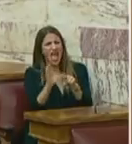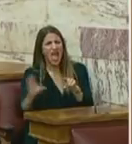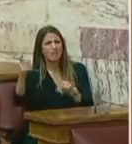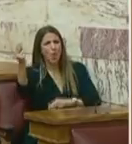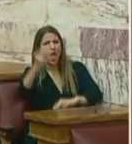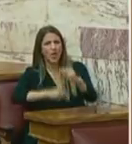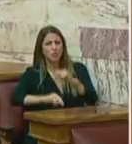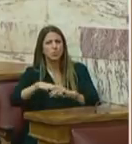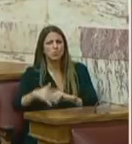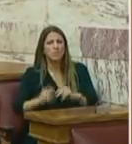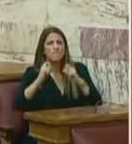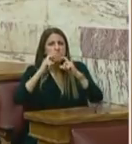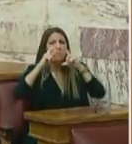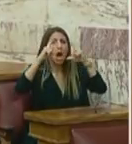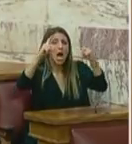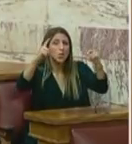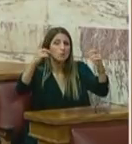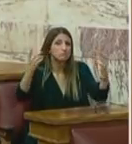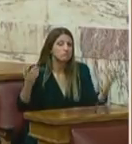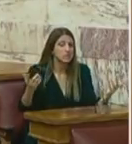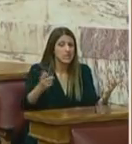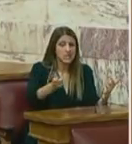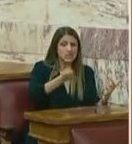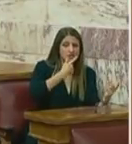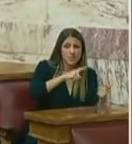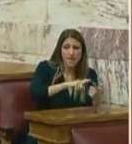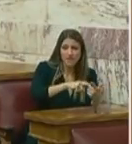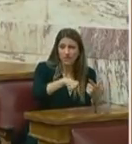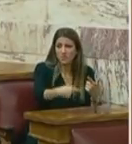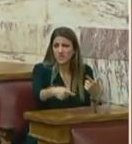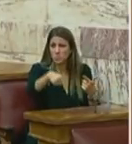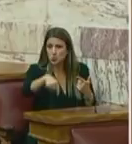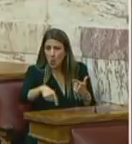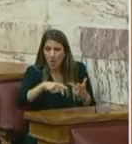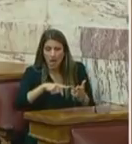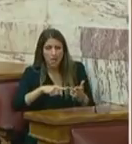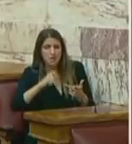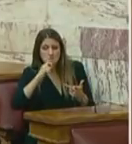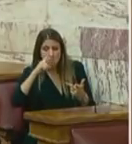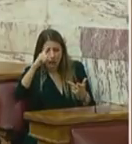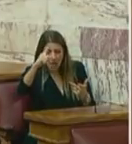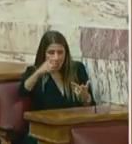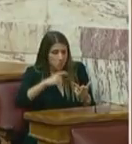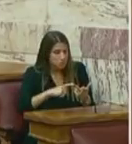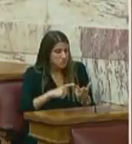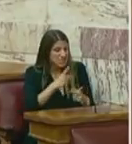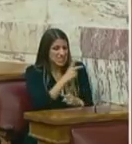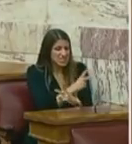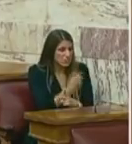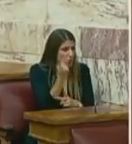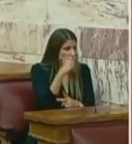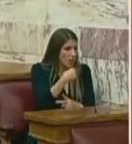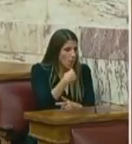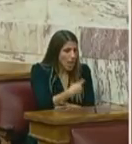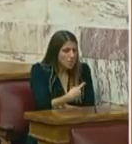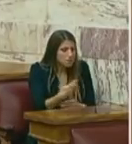Μάιο. Ο ίδιος ζητάει το Σεπτέμβριο, ο αντιπρόεδρος αύριο, Μάιο δηλαδή, ο σύμβουλός του τον Μάιο σε ένα